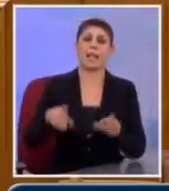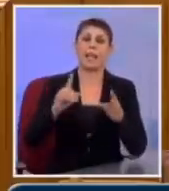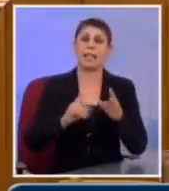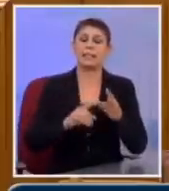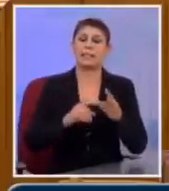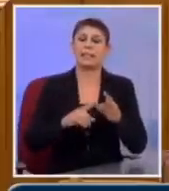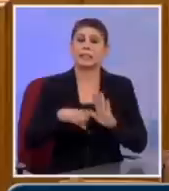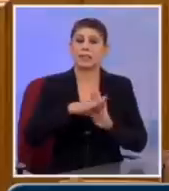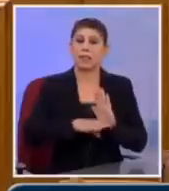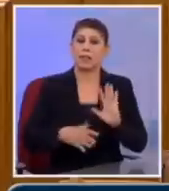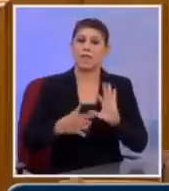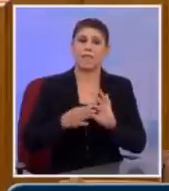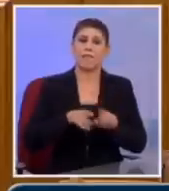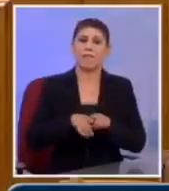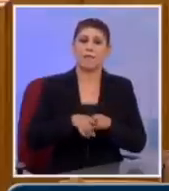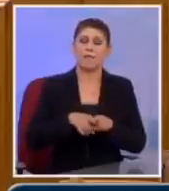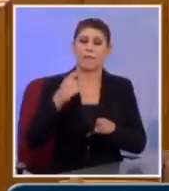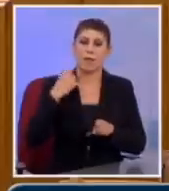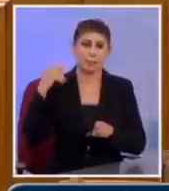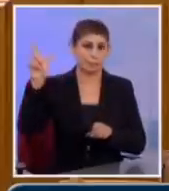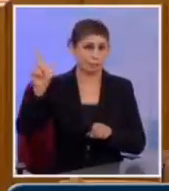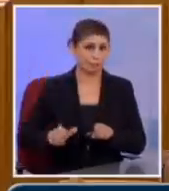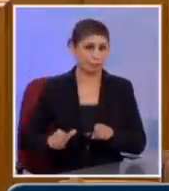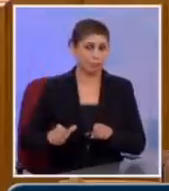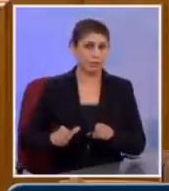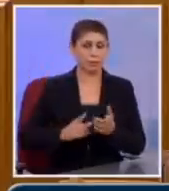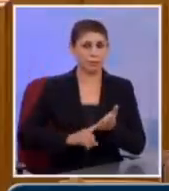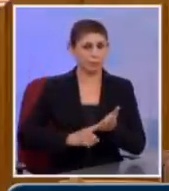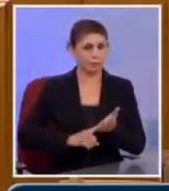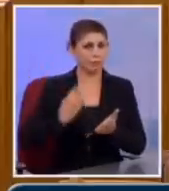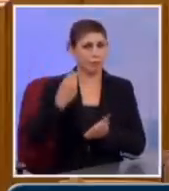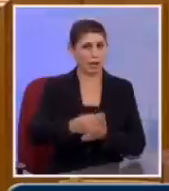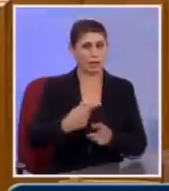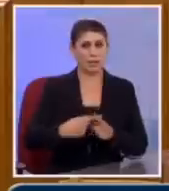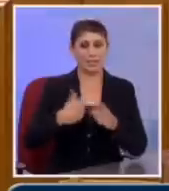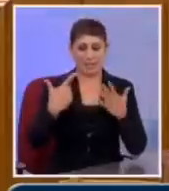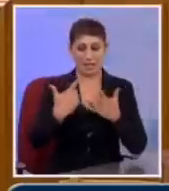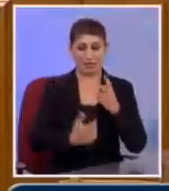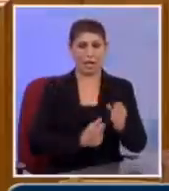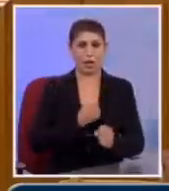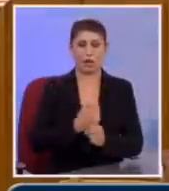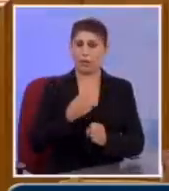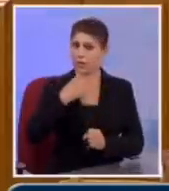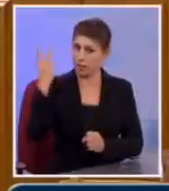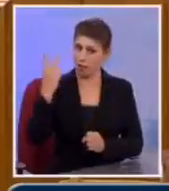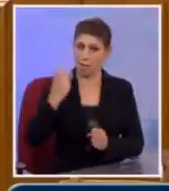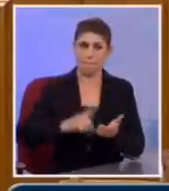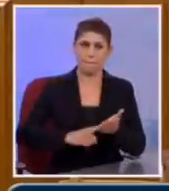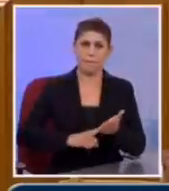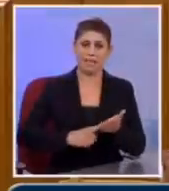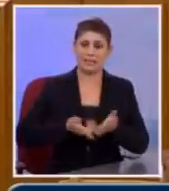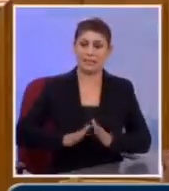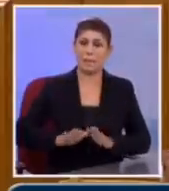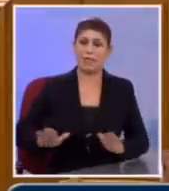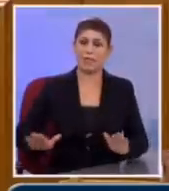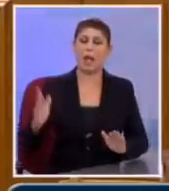την προηγούμενη. Αυτός που πολιτογραφείται Έλληνας στα 7 χρόνια που έχει δικαίωμα, τα παιδιά